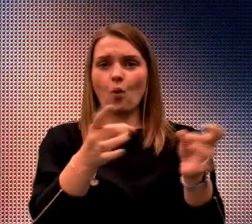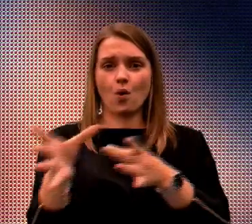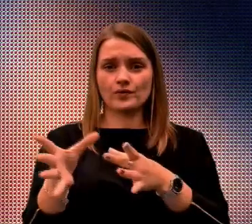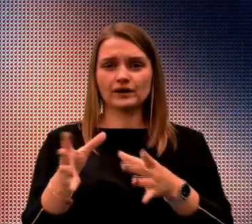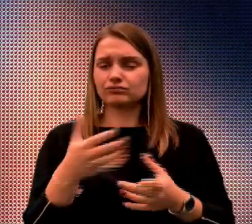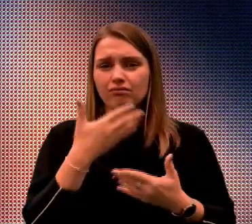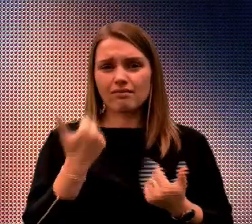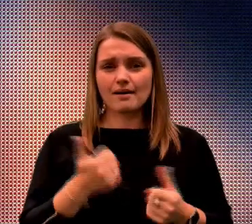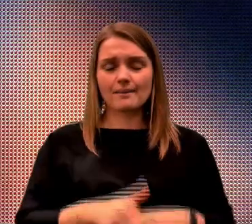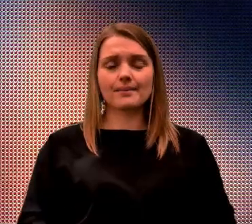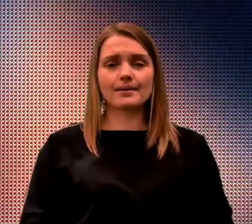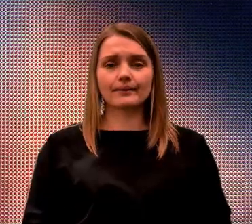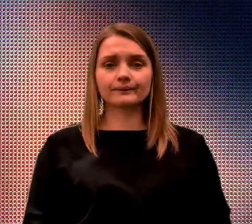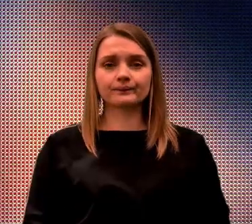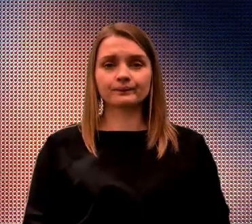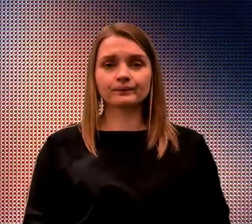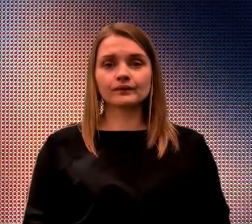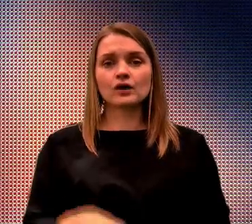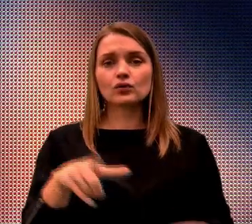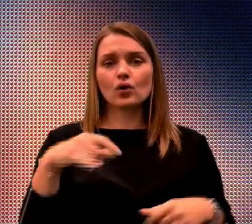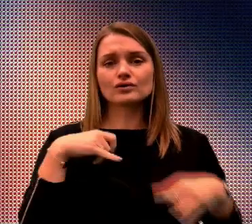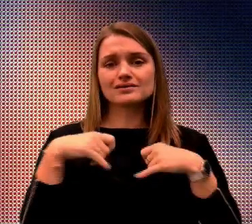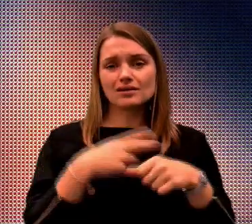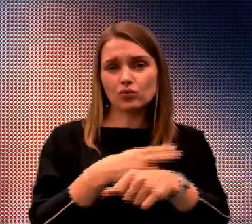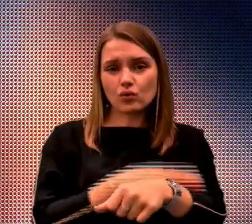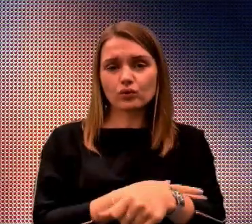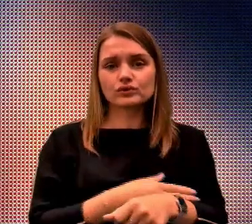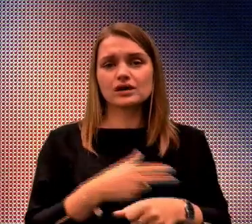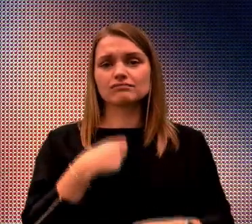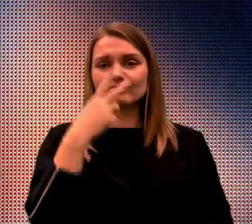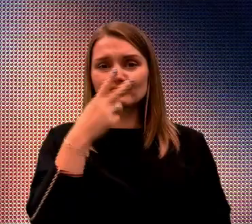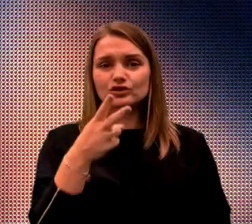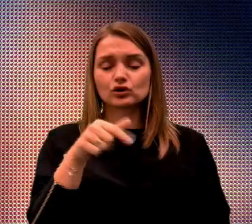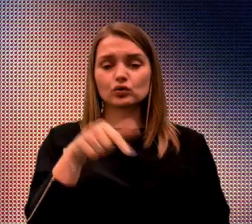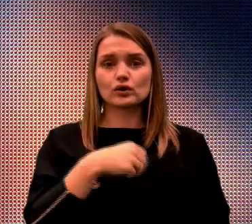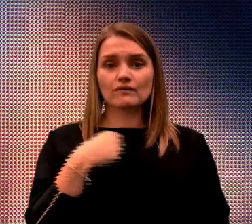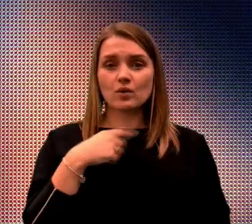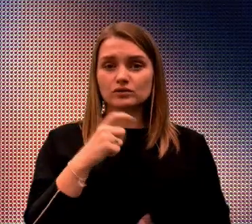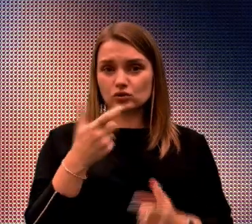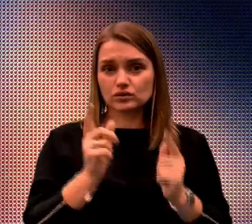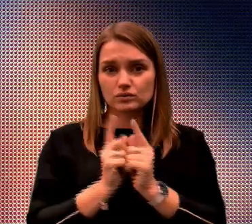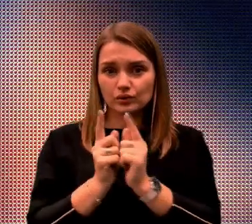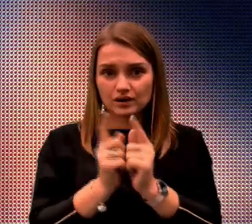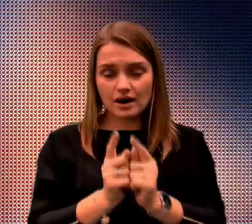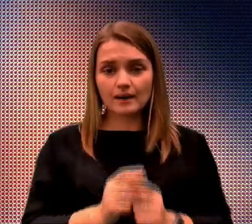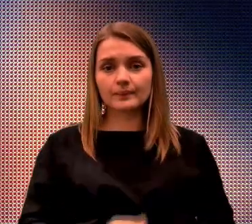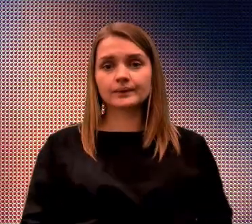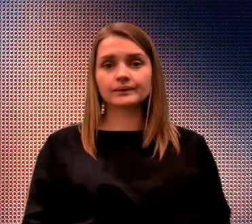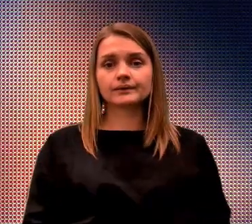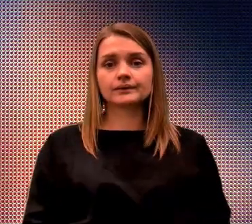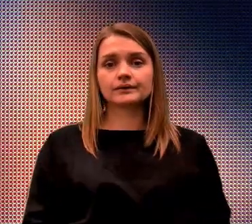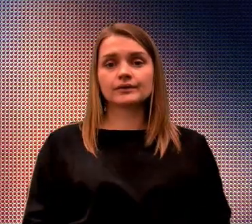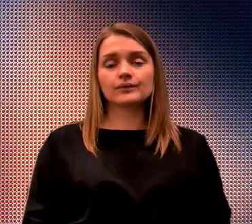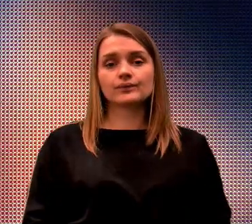firmie. Firma jest dosyć instytucją hierarchiczną, przynajmniej z tego, co w Polsce spotykam. A więc